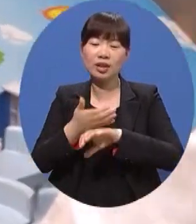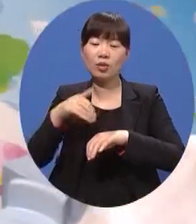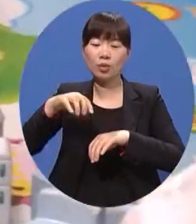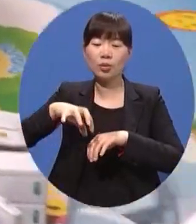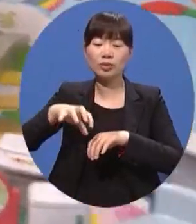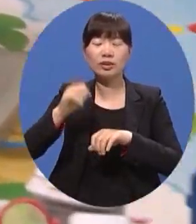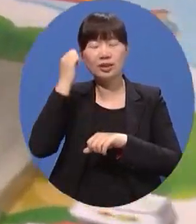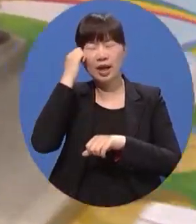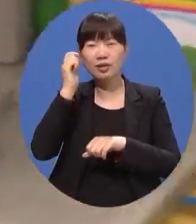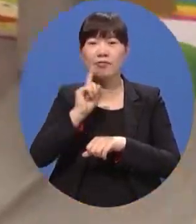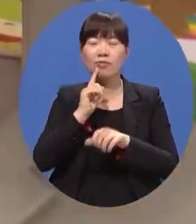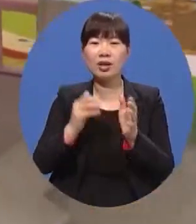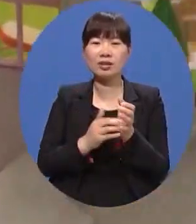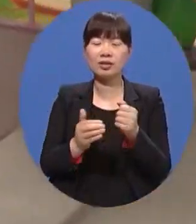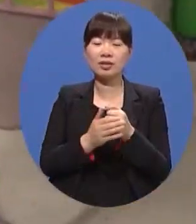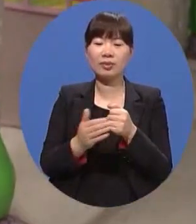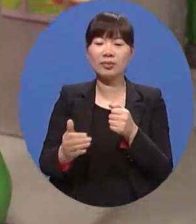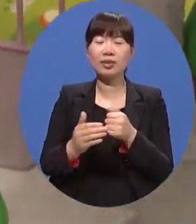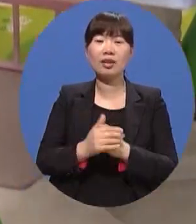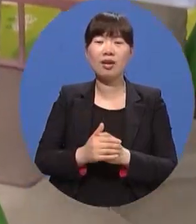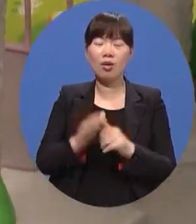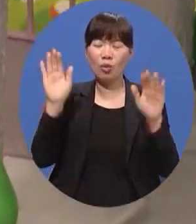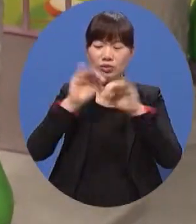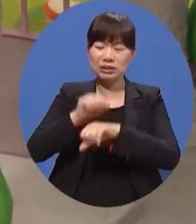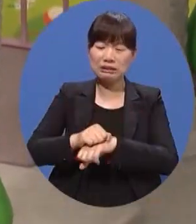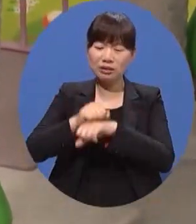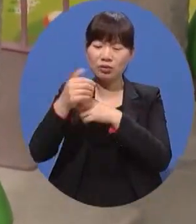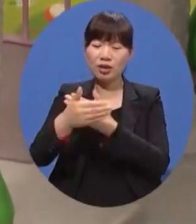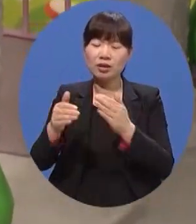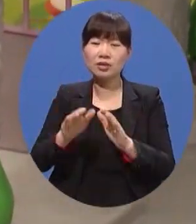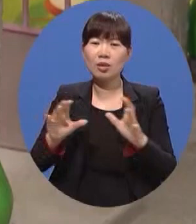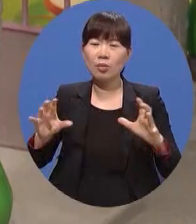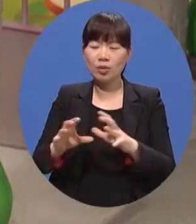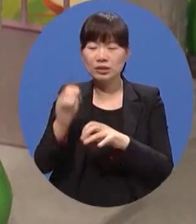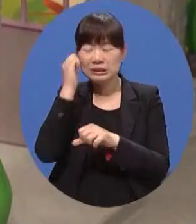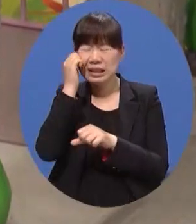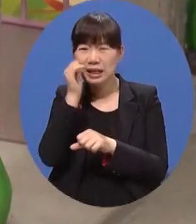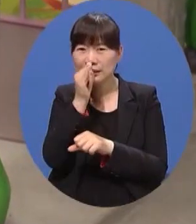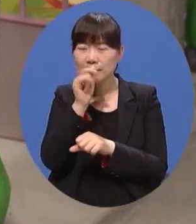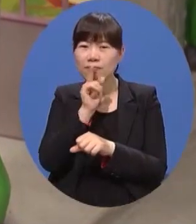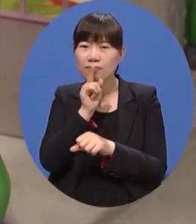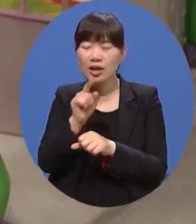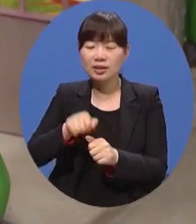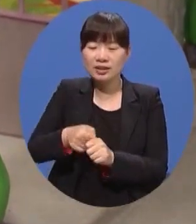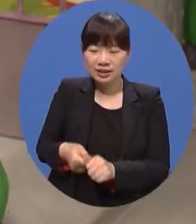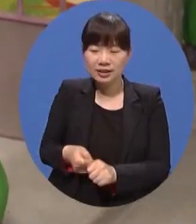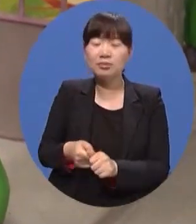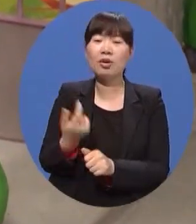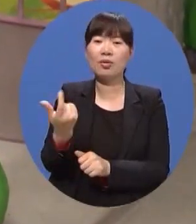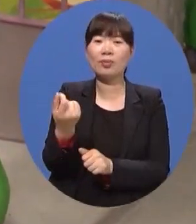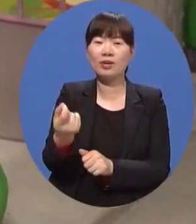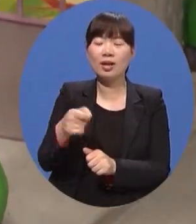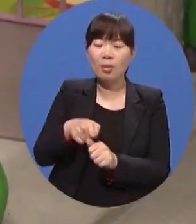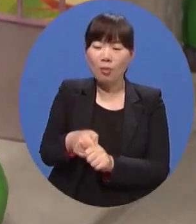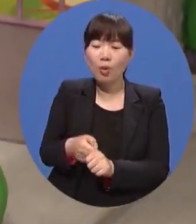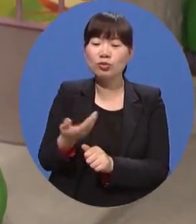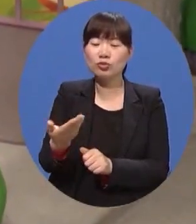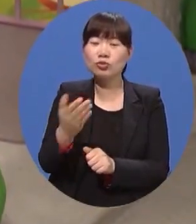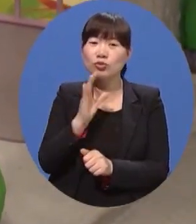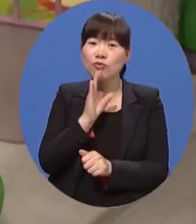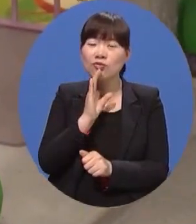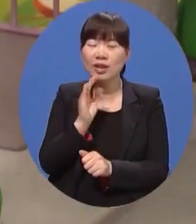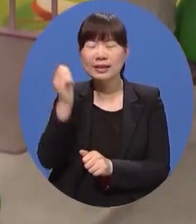잘 거야 라고 했거든요. 그러니까 창고 어두운 창고에서 아이들을 몰아놓고 자라는 것은 일종의 징벌적 의미거든요. 그렇죠. 벌주는 거죠. 벌주는 거죠.